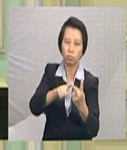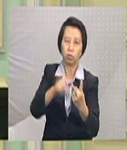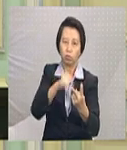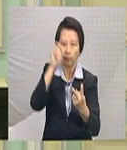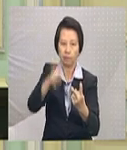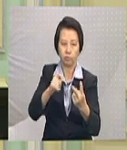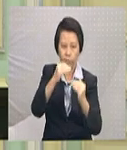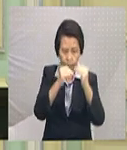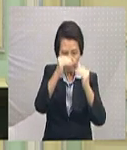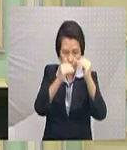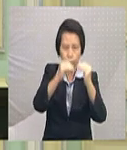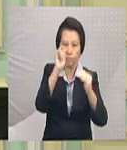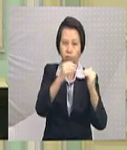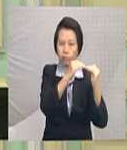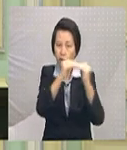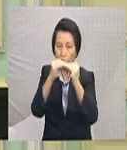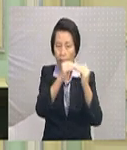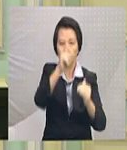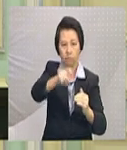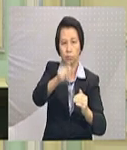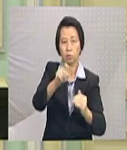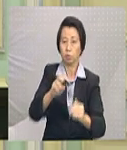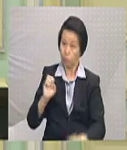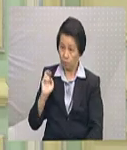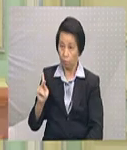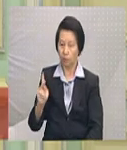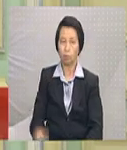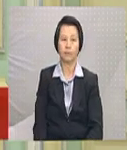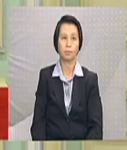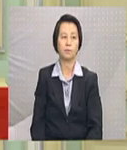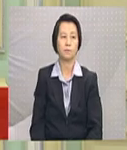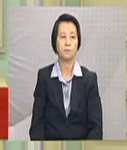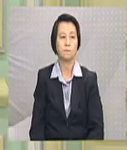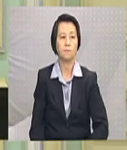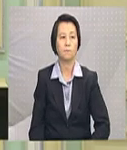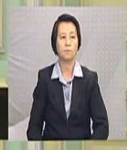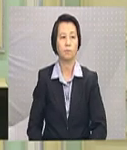perlu diseimbangkan. Okey.